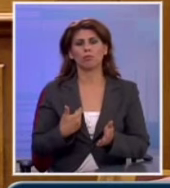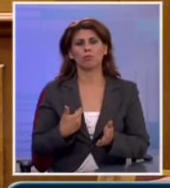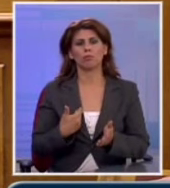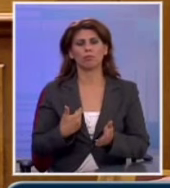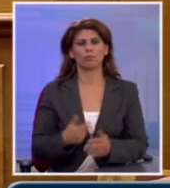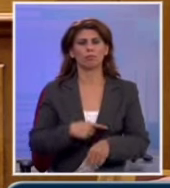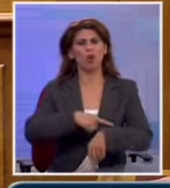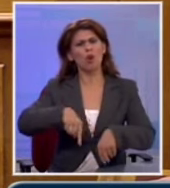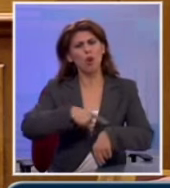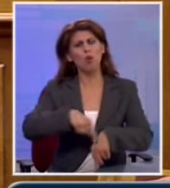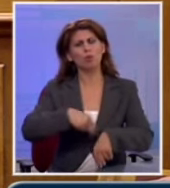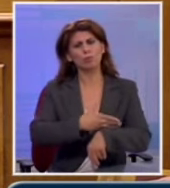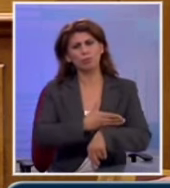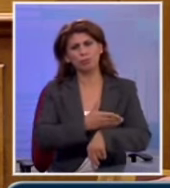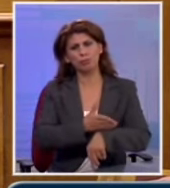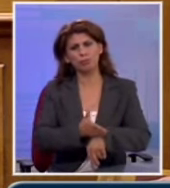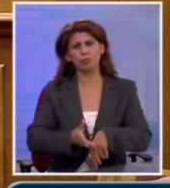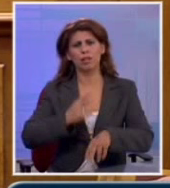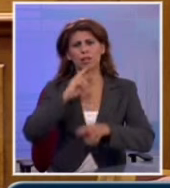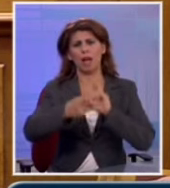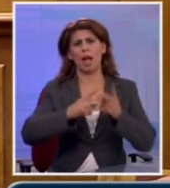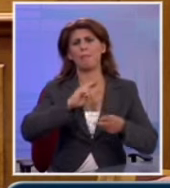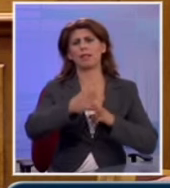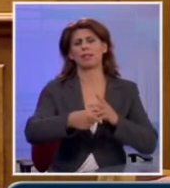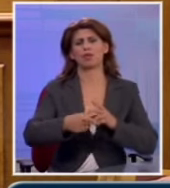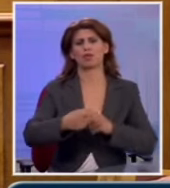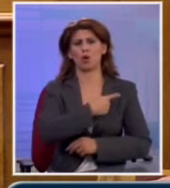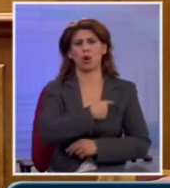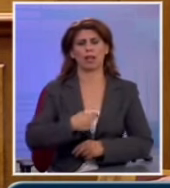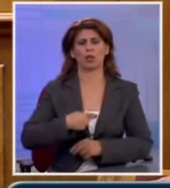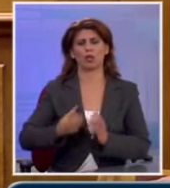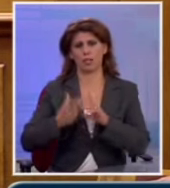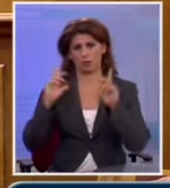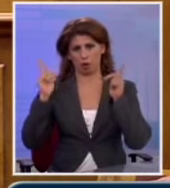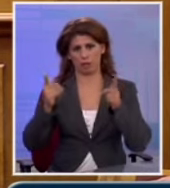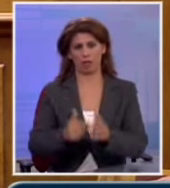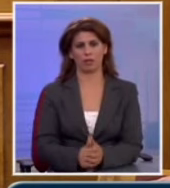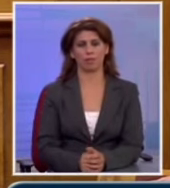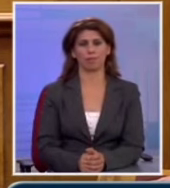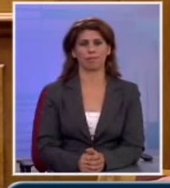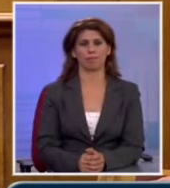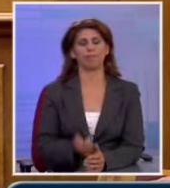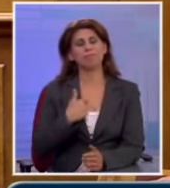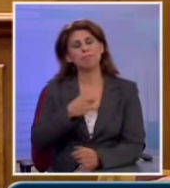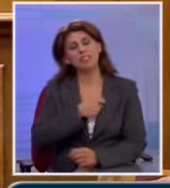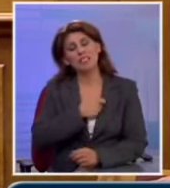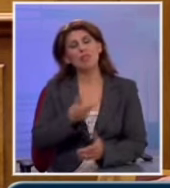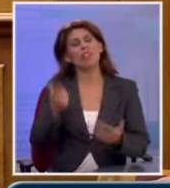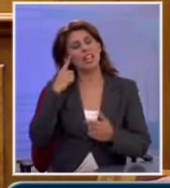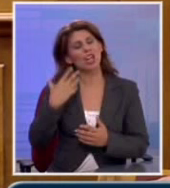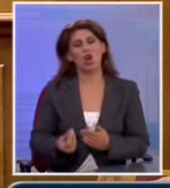σπαταλήσω χρόνο για να απαντήσω στον αρχηγό της αξιωματικής αντιπολίτευσης. Φρονώ ότι δεν έχει νόημα να το